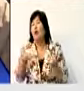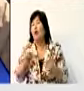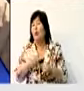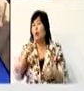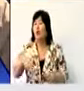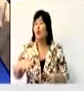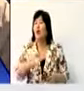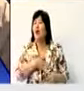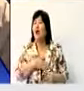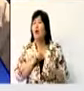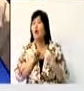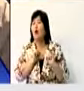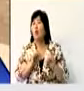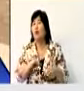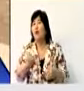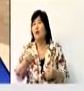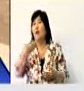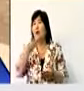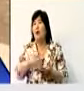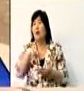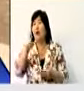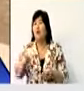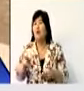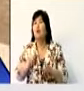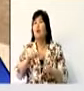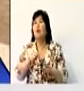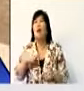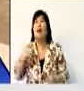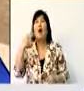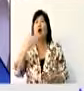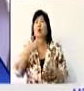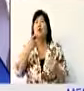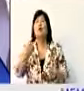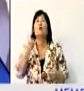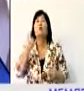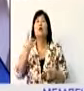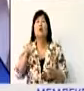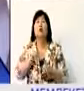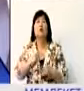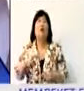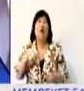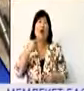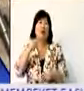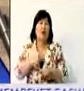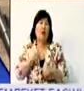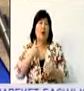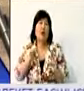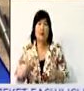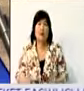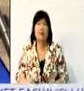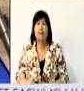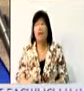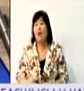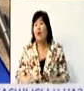үшін жаным құрбан, халқымның қара тоқтысы болып бауыз алып кетсем арманым жоқ деген бір ғана сөзінен ақ айқындан қаруға болады. Шын